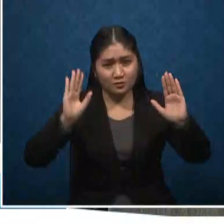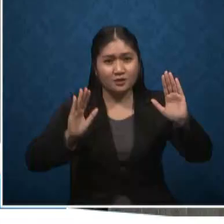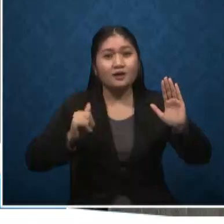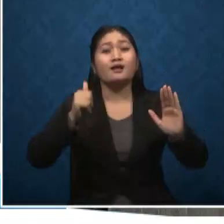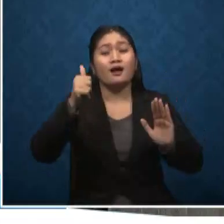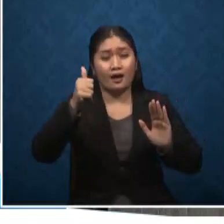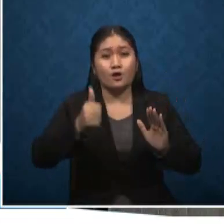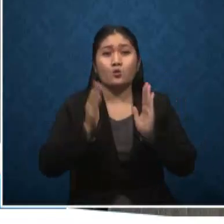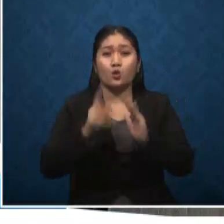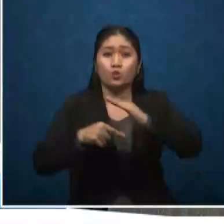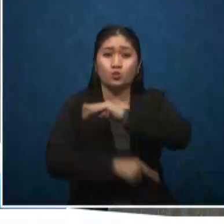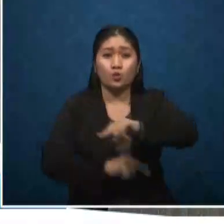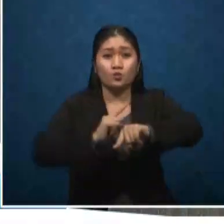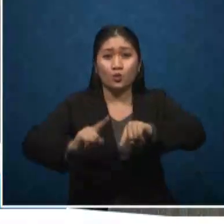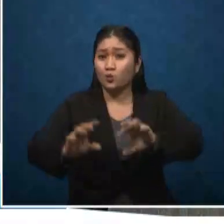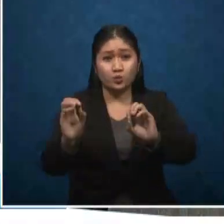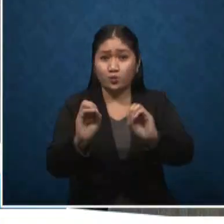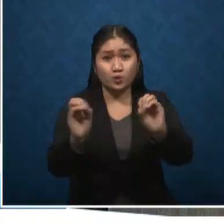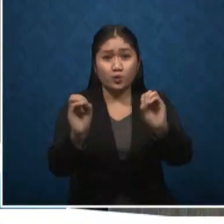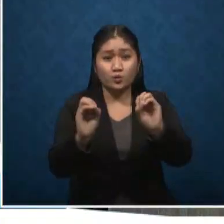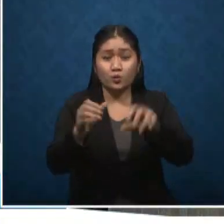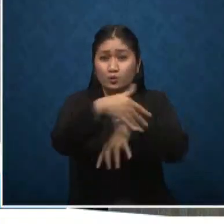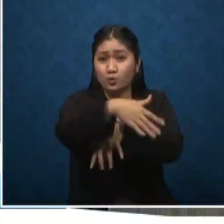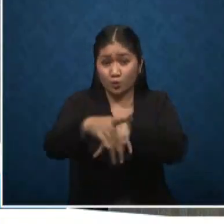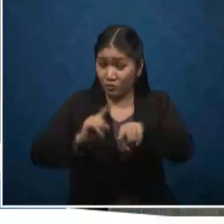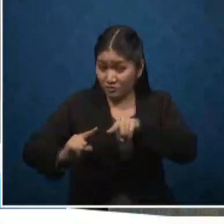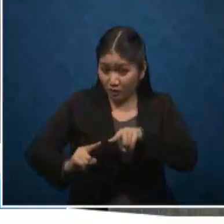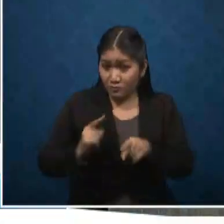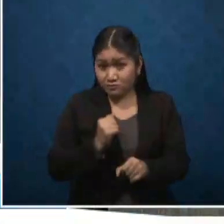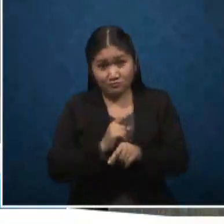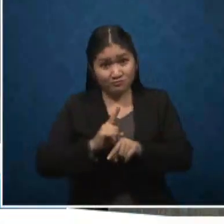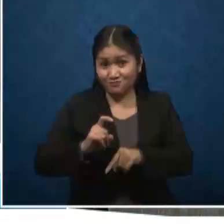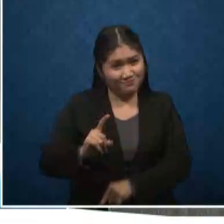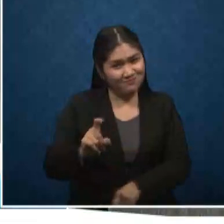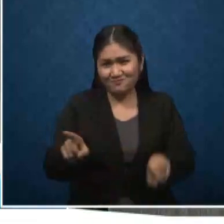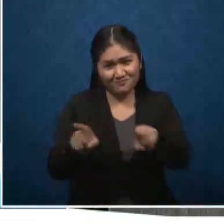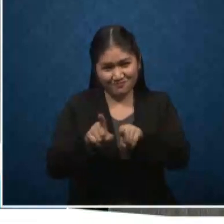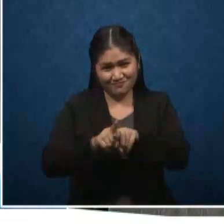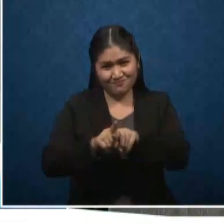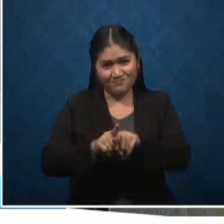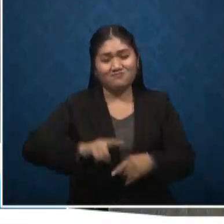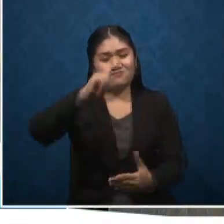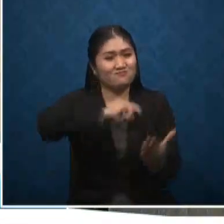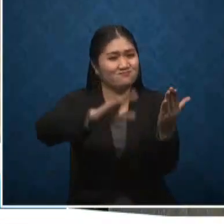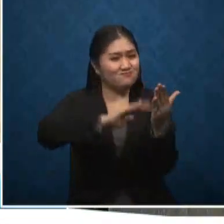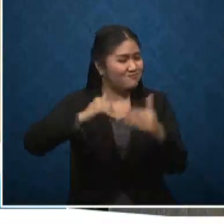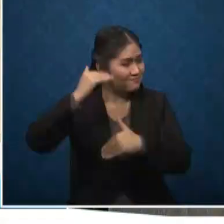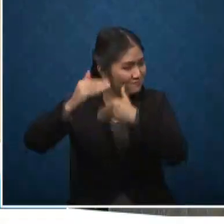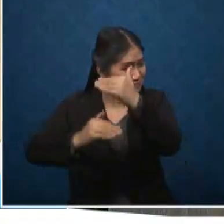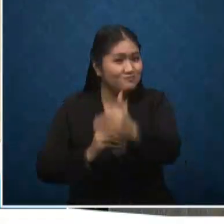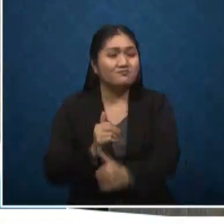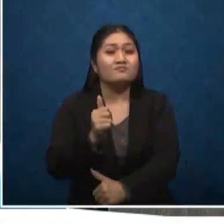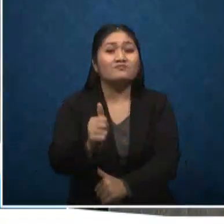ศัตรูภายในนะครับศัตรูภายนอกก็คงจะทำอะไรไม่ได้นะครับก็จะบ้านเมืองก็จะได้เจริญก้าวหน้านะครับก็